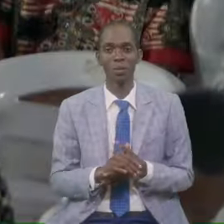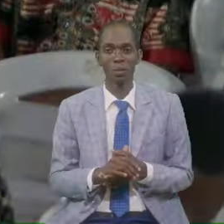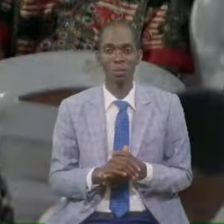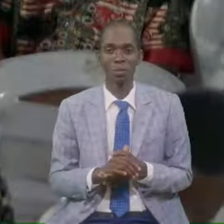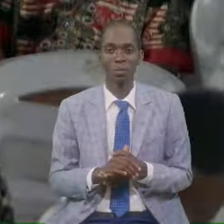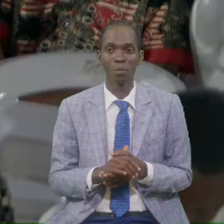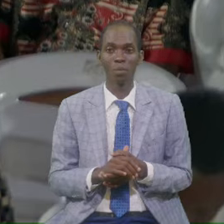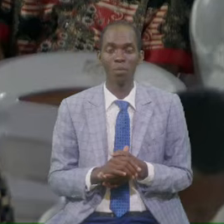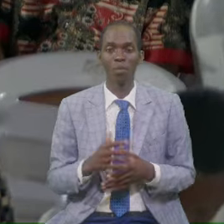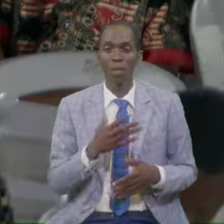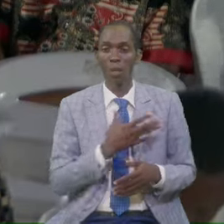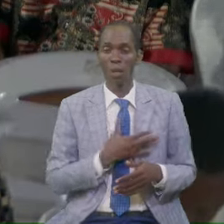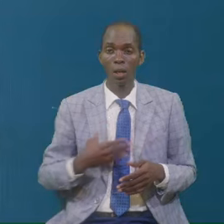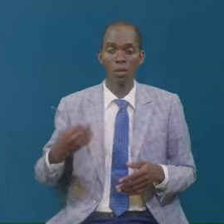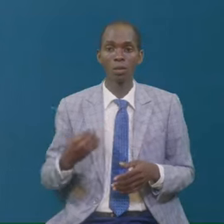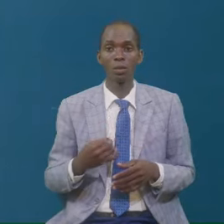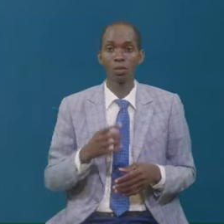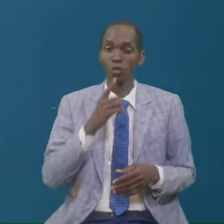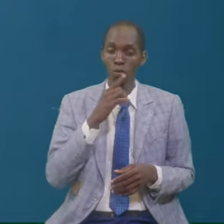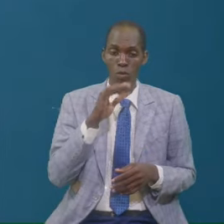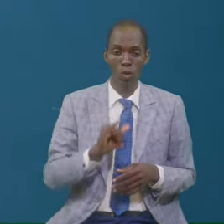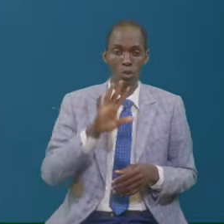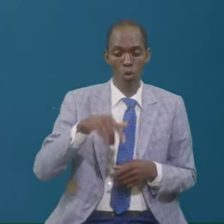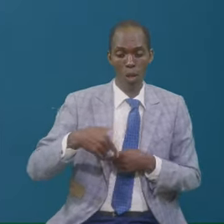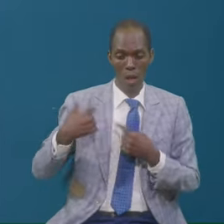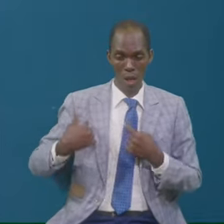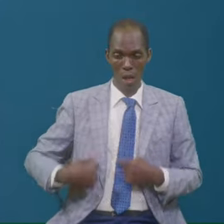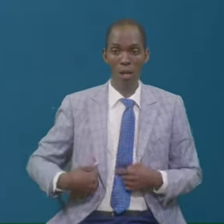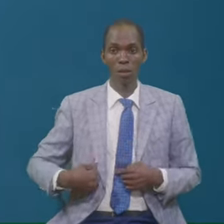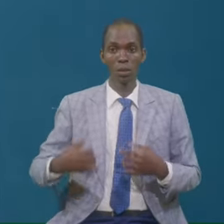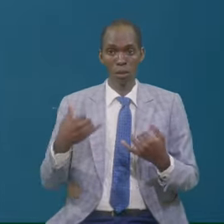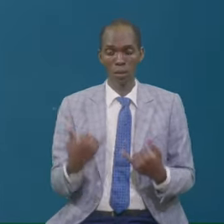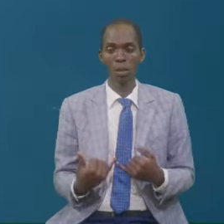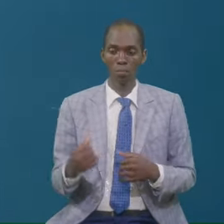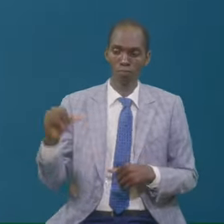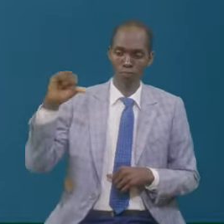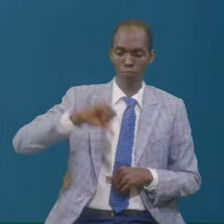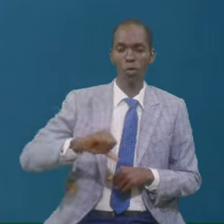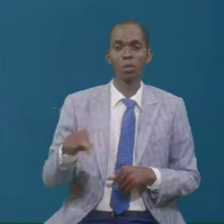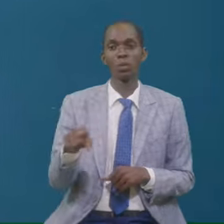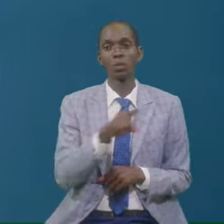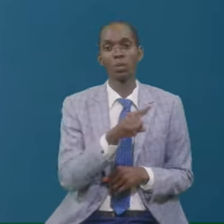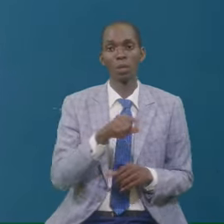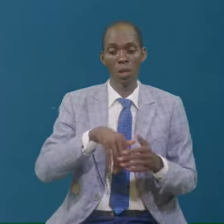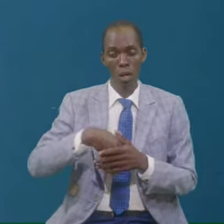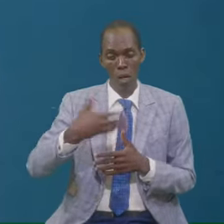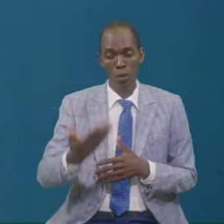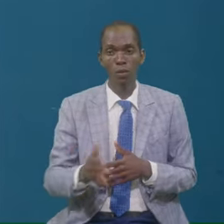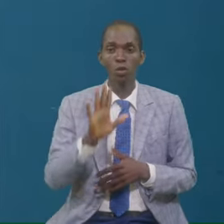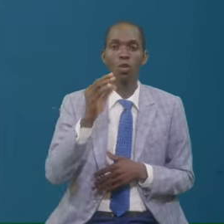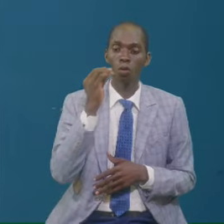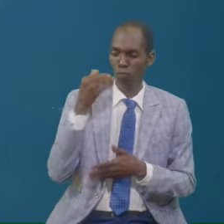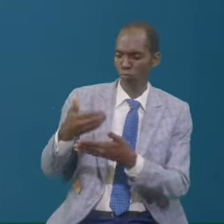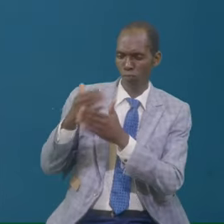Internally your conscience accuses you. అంతరంగంలో మనస్సాక్షి నేరం మోపుతుంటుంది. Externally your neighbors accuse you.